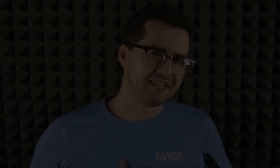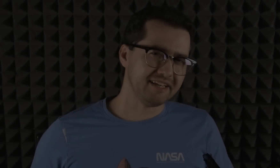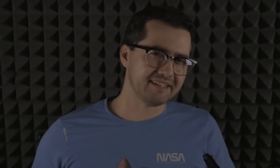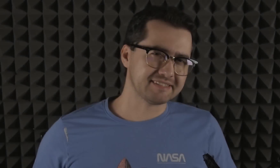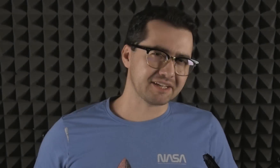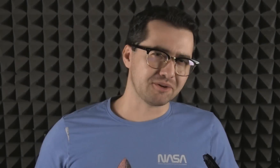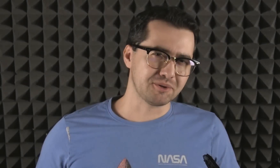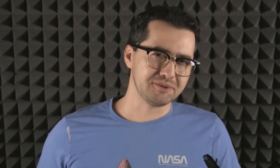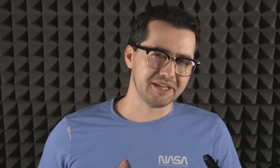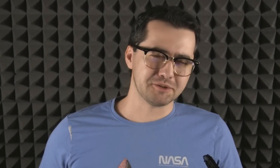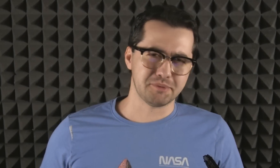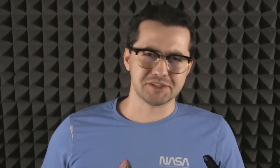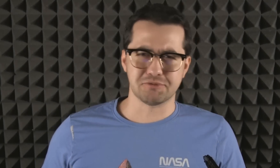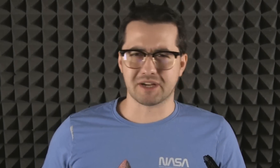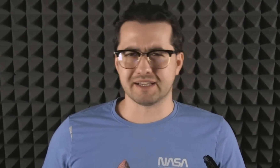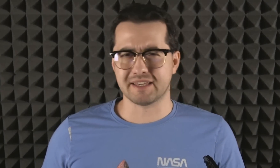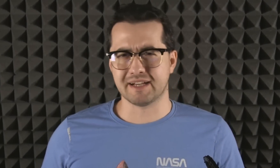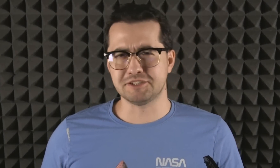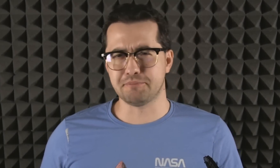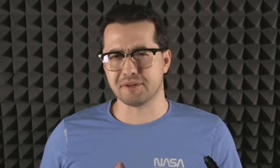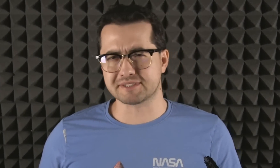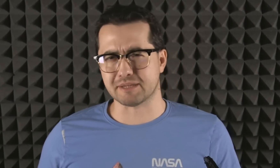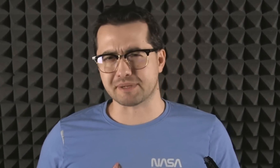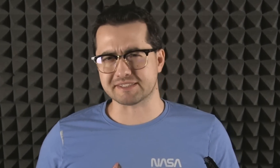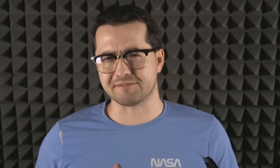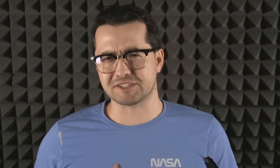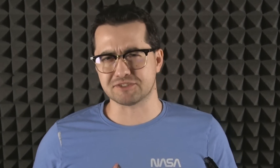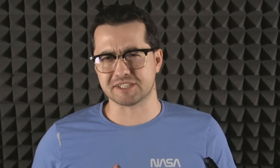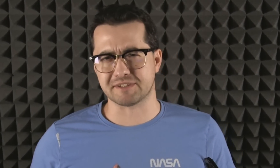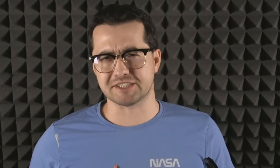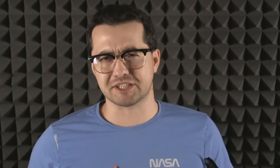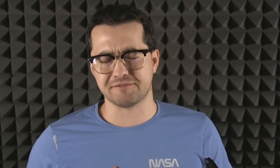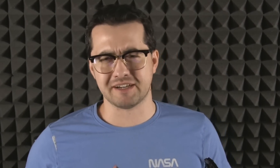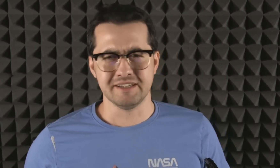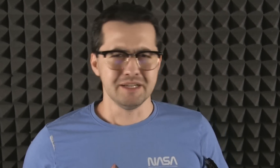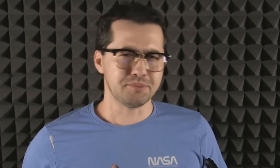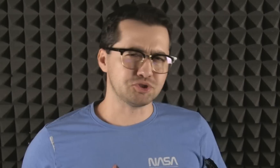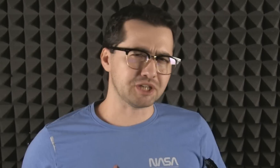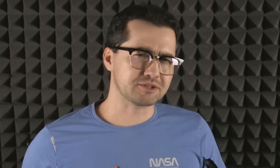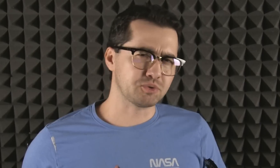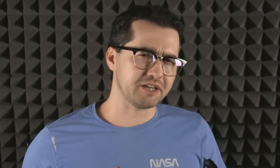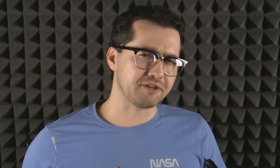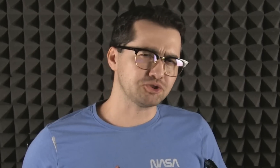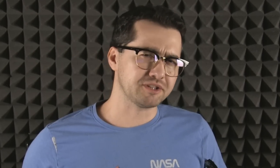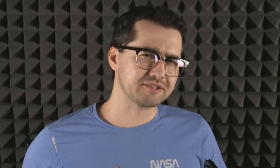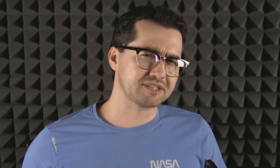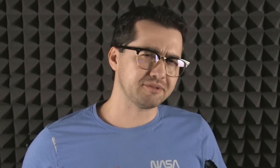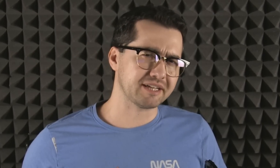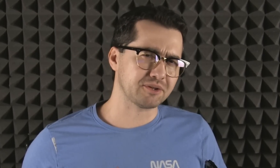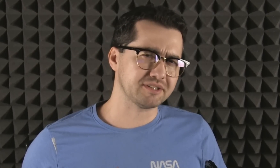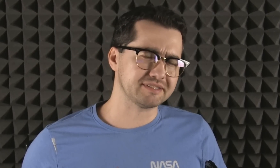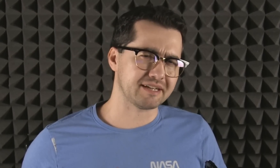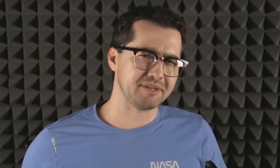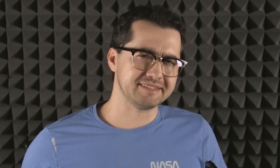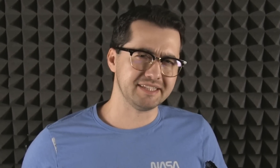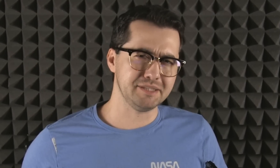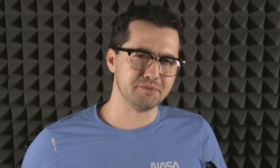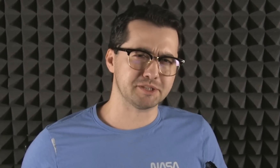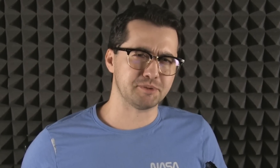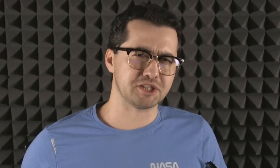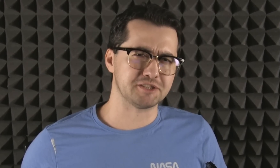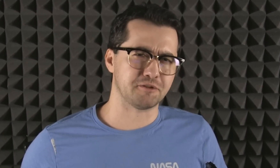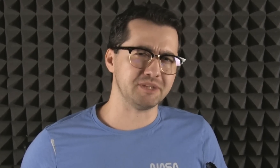W niedzielę 11 grudnia odbyła się Gala Giganci Polska Press 2022, podczas której wręczone zostały nagrody za